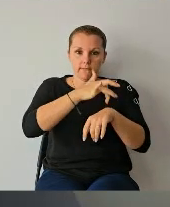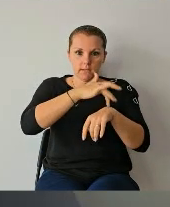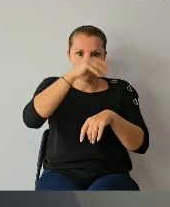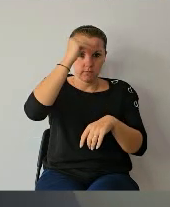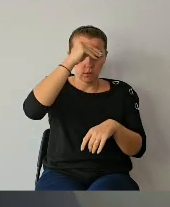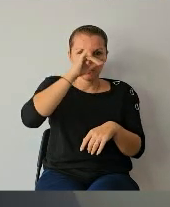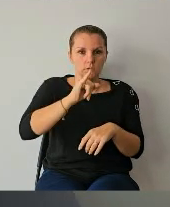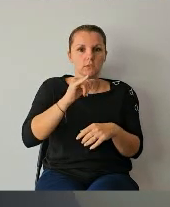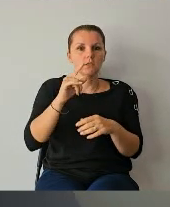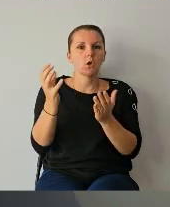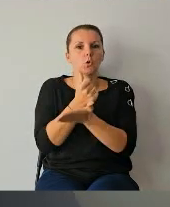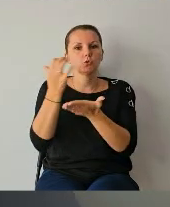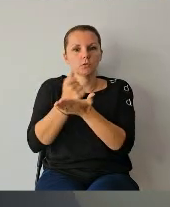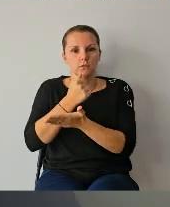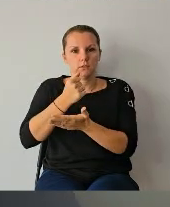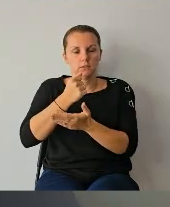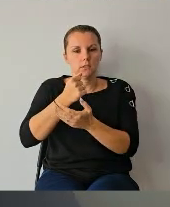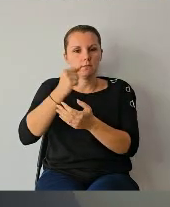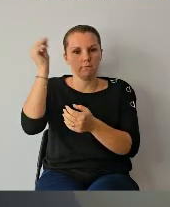osiągnięcia w nauce.